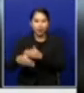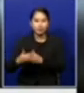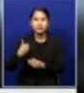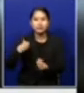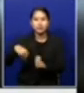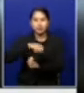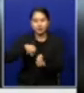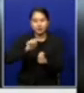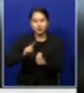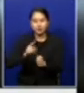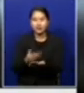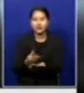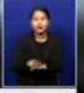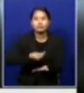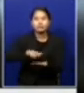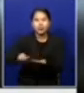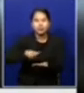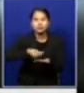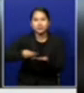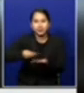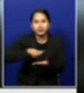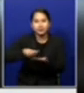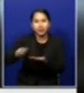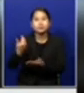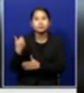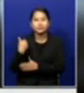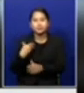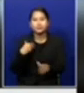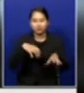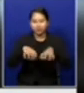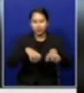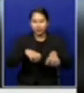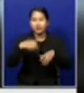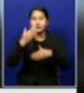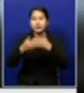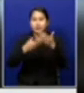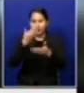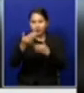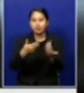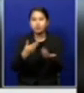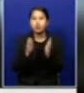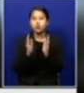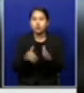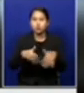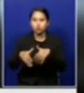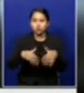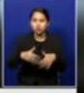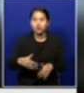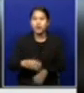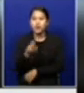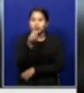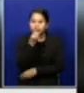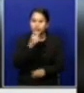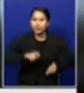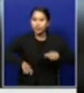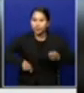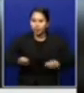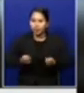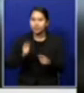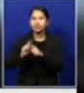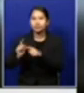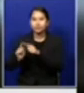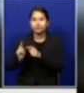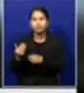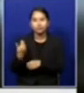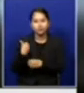คือการแจกเงินใส่เงินเข้าไปในระบบการจัดกิจกรรมให้ประชาชนจับจ่ายใช้สอยเช่นชิมช็อปใช้เป็นต้นแต่การฟื้นฟูเศรษฐกิจ